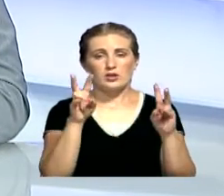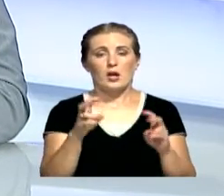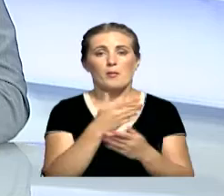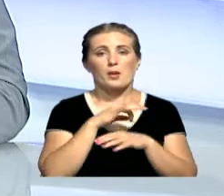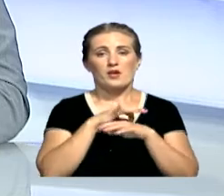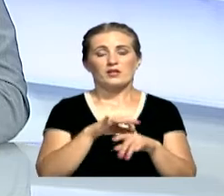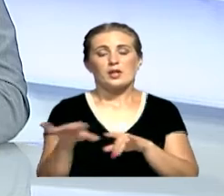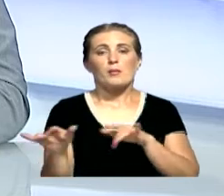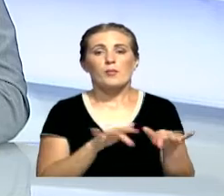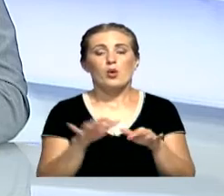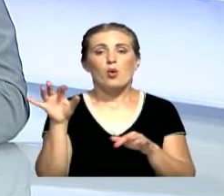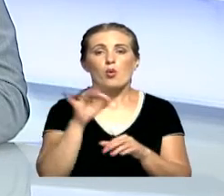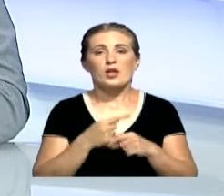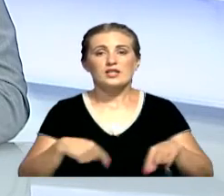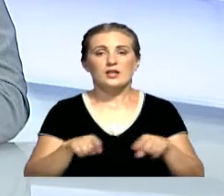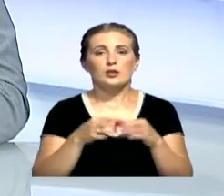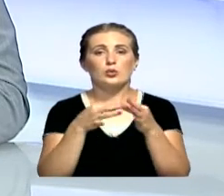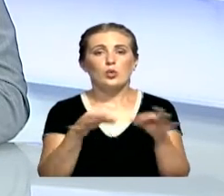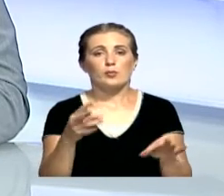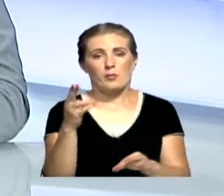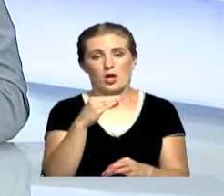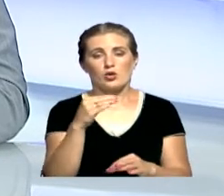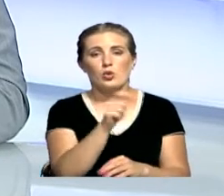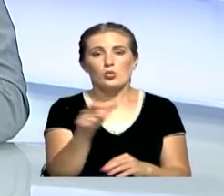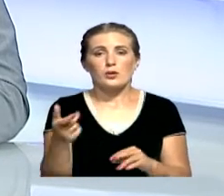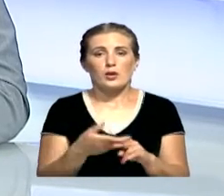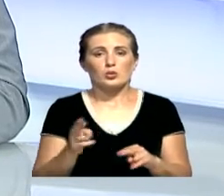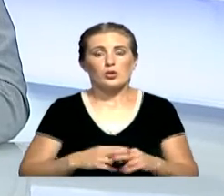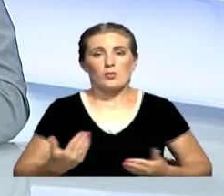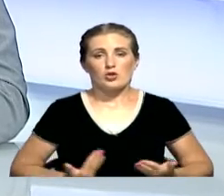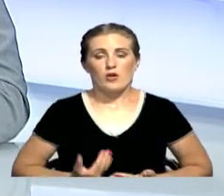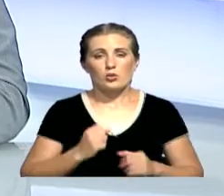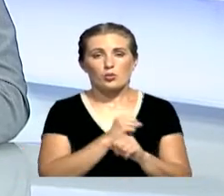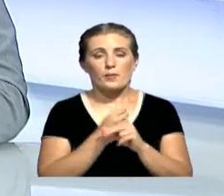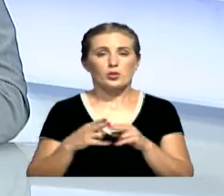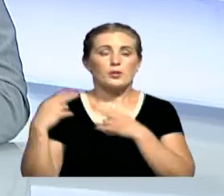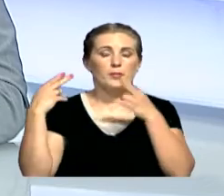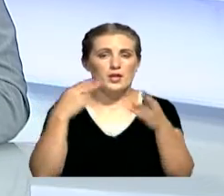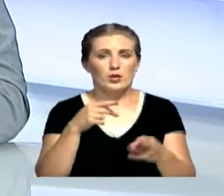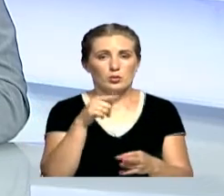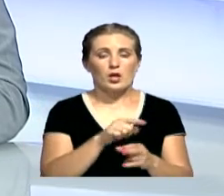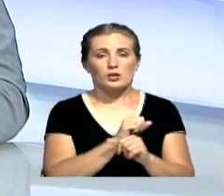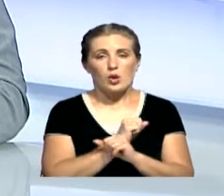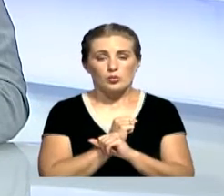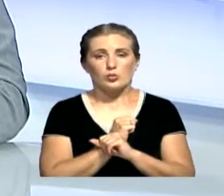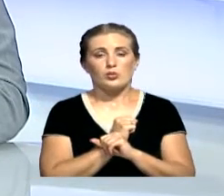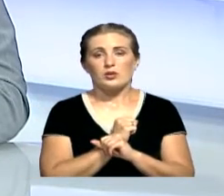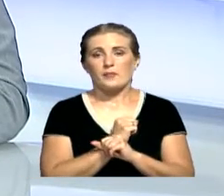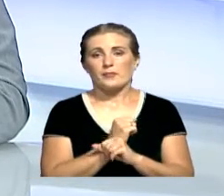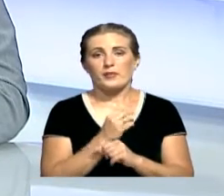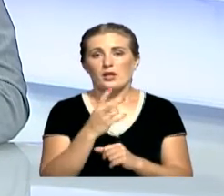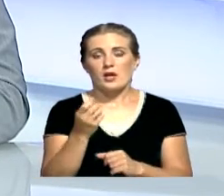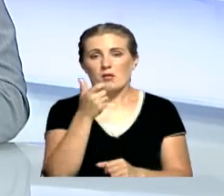мероприятие по организации доступа на пляж людям которые вот собственно проживают курортом которые приехали туда отдохнуть абсолютно неприемлемая ситуация